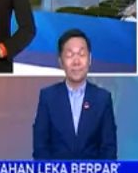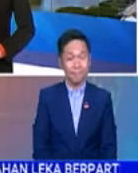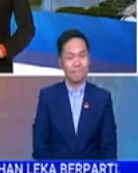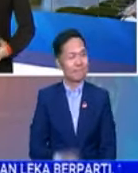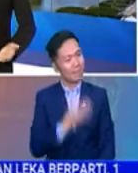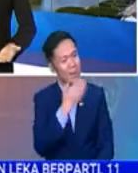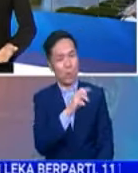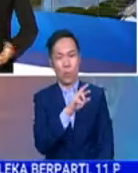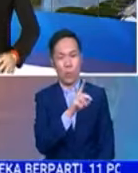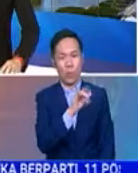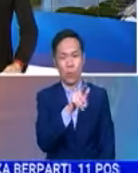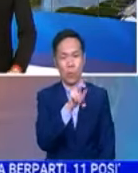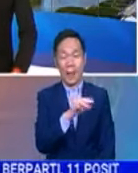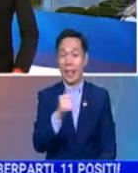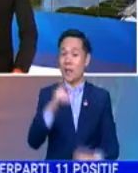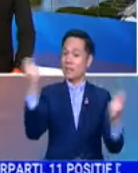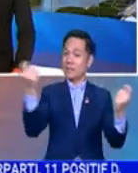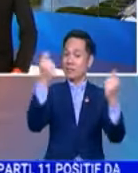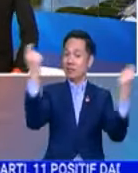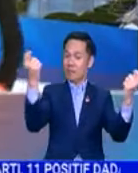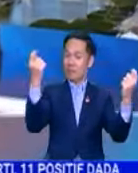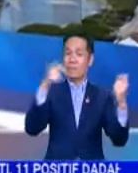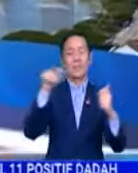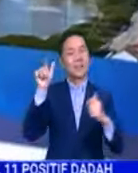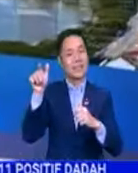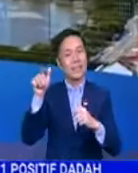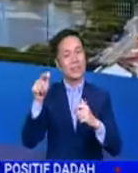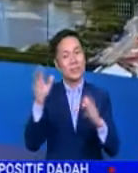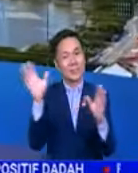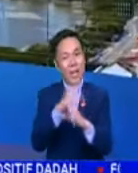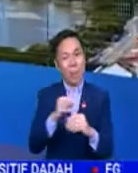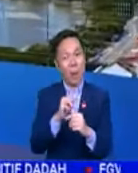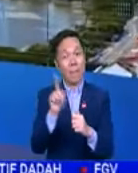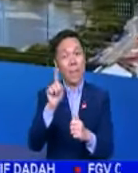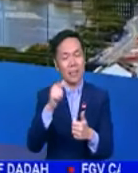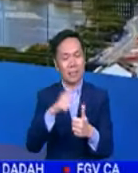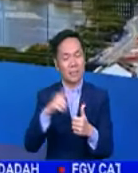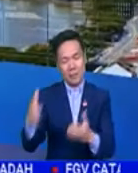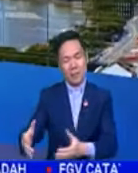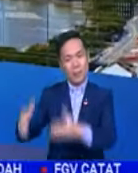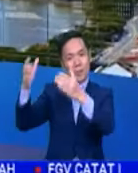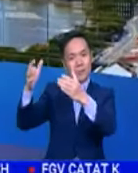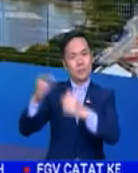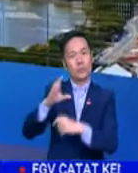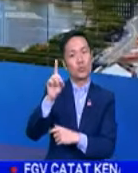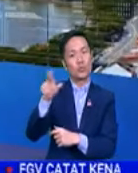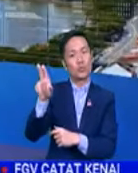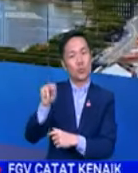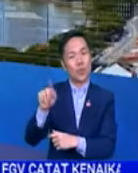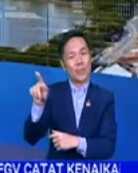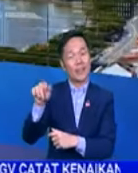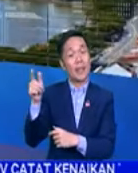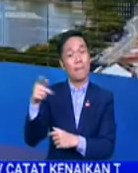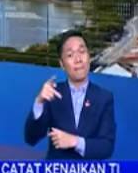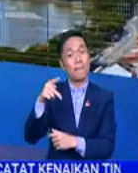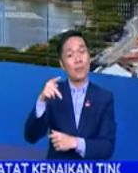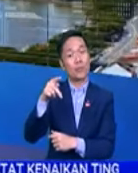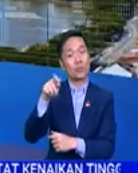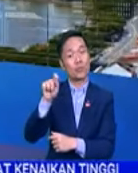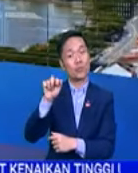Baik Redwin, sambutan Hari Kebangsaan Peringkat Negeri Sarawak akan diadakan di Bangunan Dewan Undangan Negeri Dun di Petrajaya,